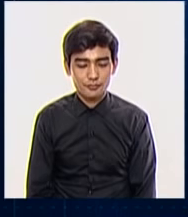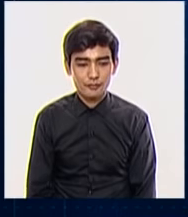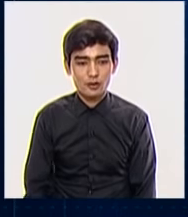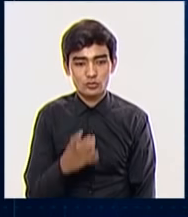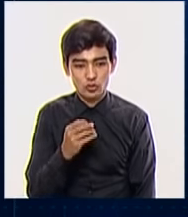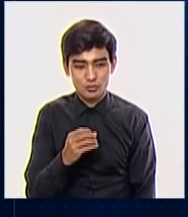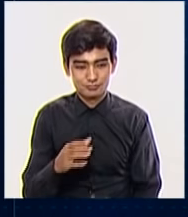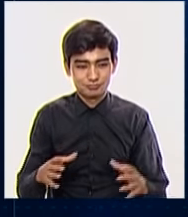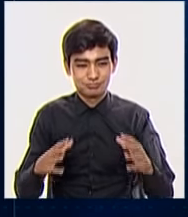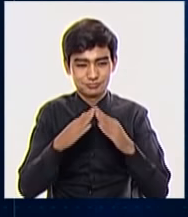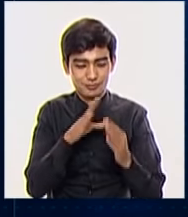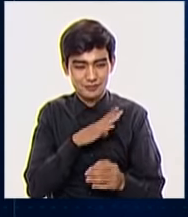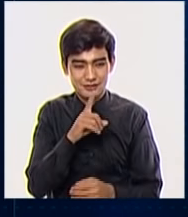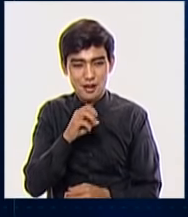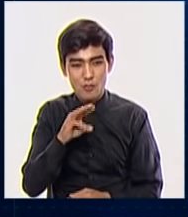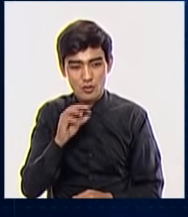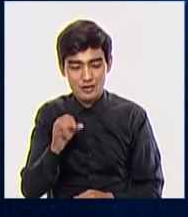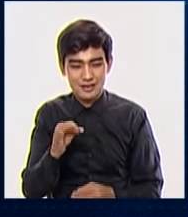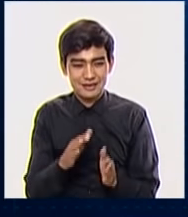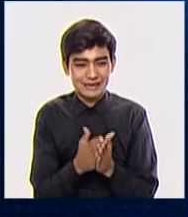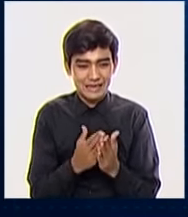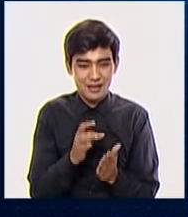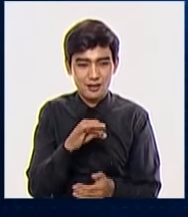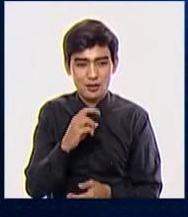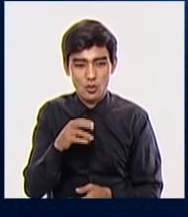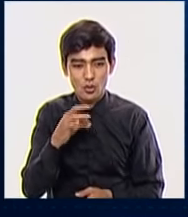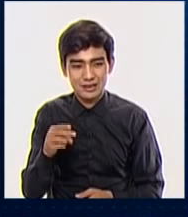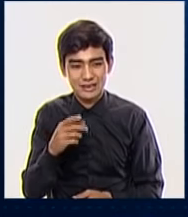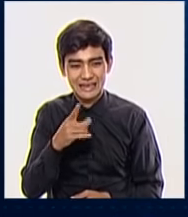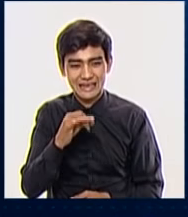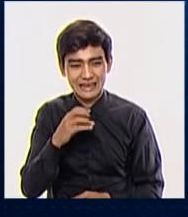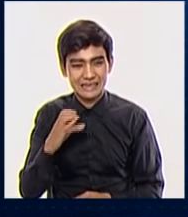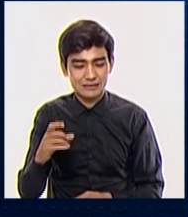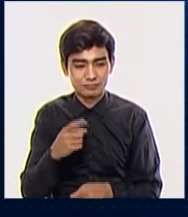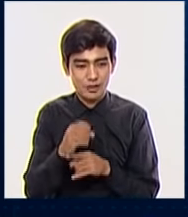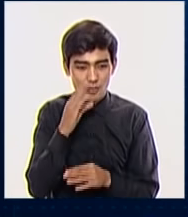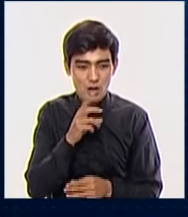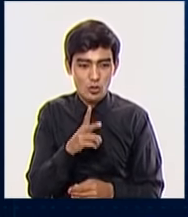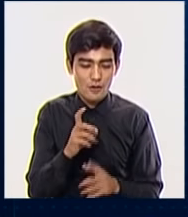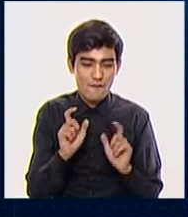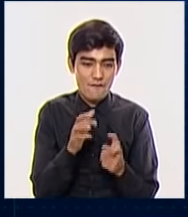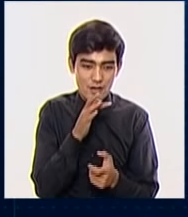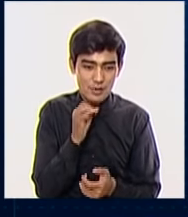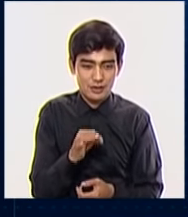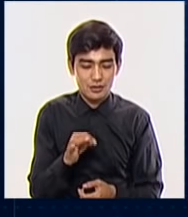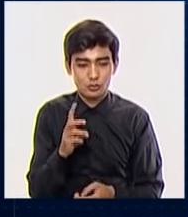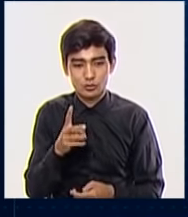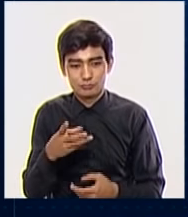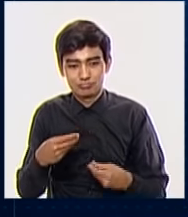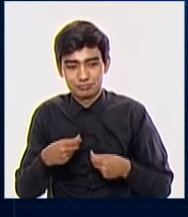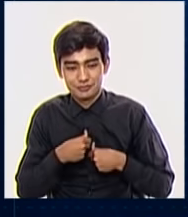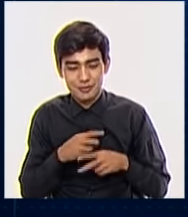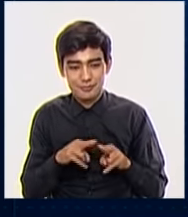Кстати, замком из песка уже заинтересовались в книге рекордов Гиннесса. Для кого-то пандемия напас, а для кого-то источник